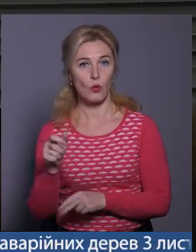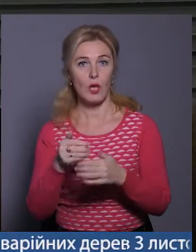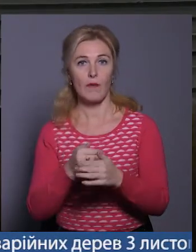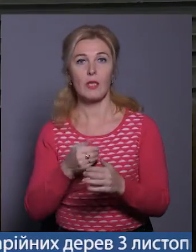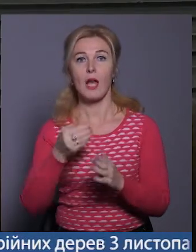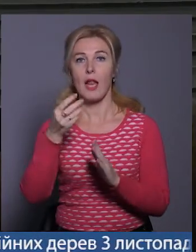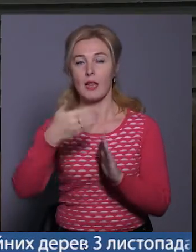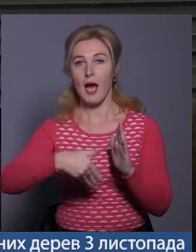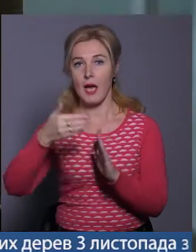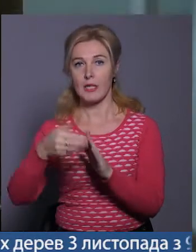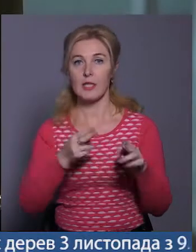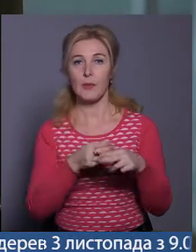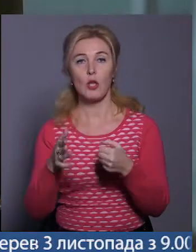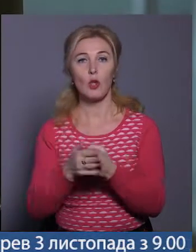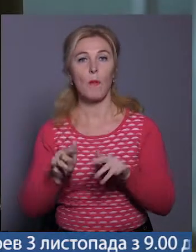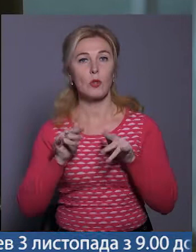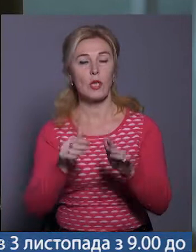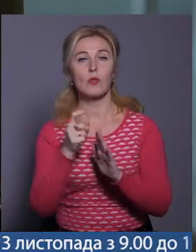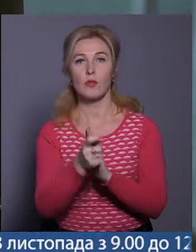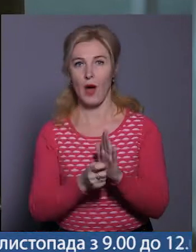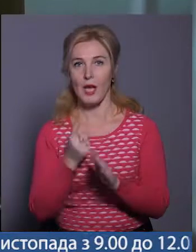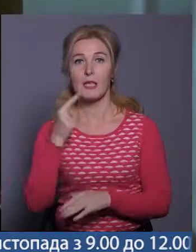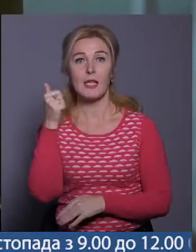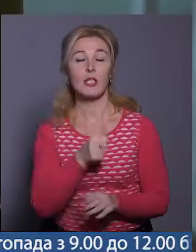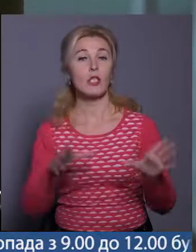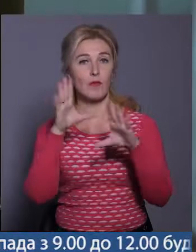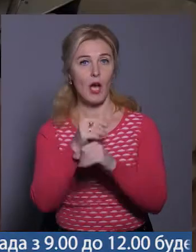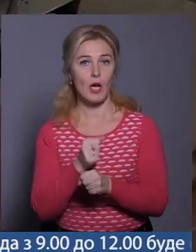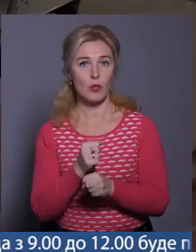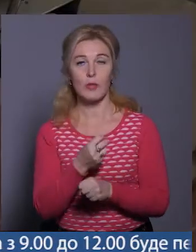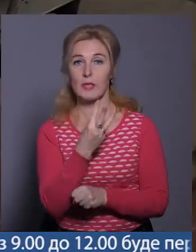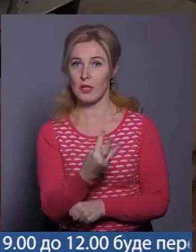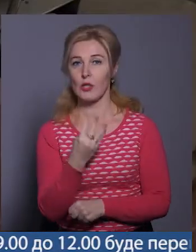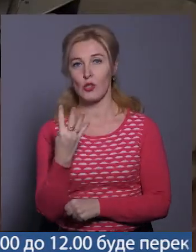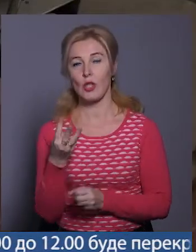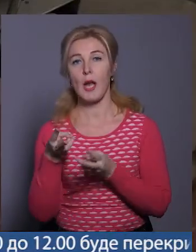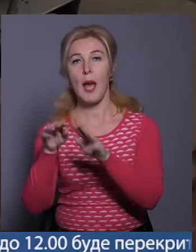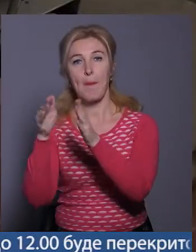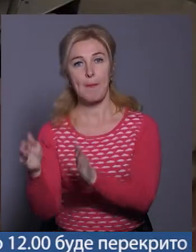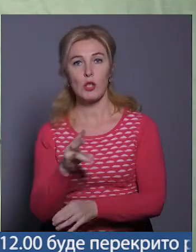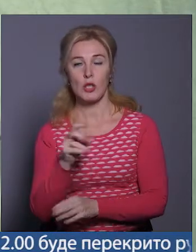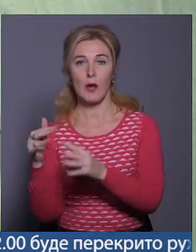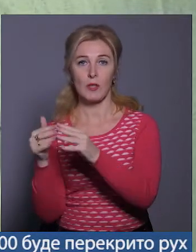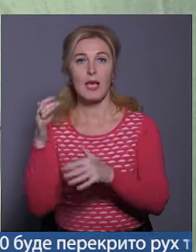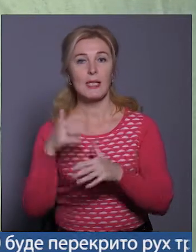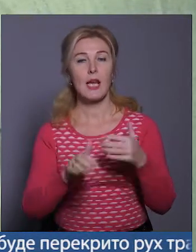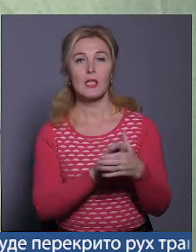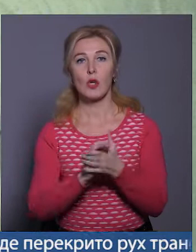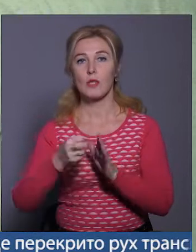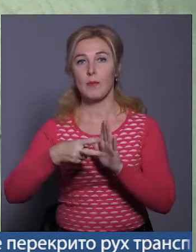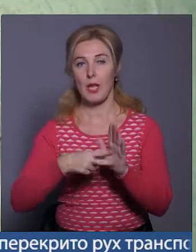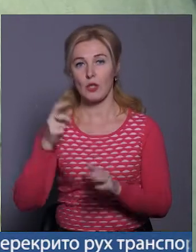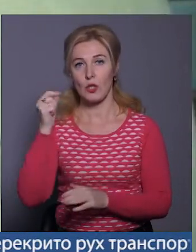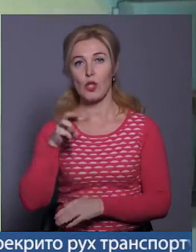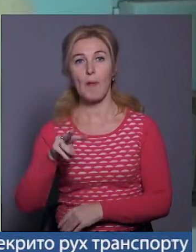і нарізки металу до процесу зварювання. За тиждень встигають зробити 3-4 пічки на передову. Серед знайомих 17-річного